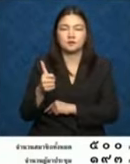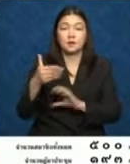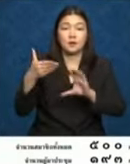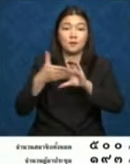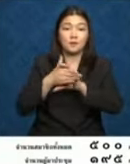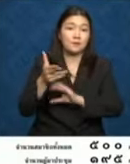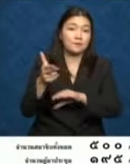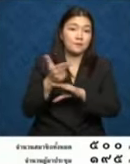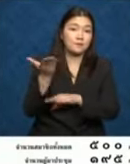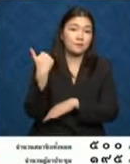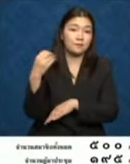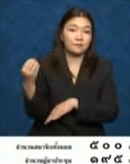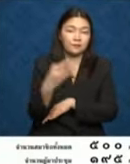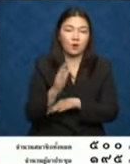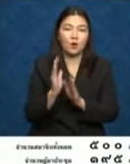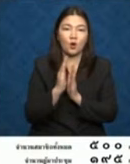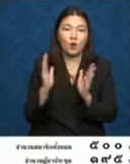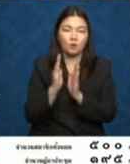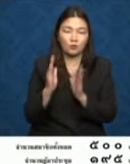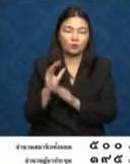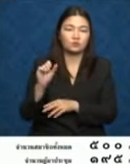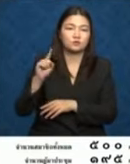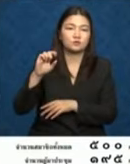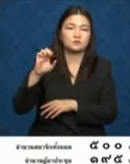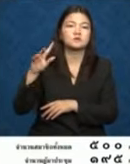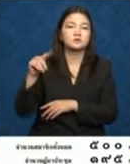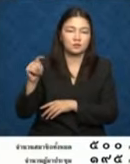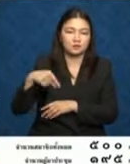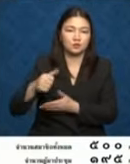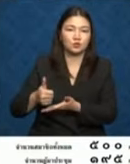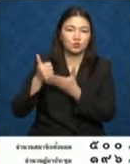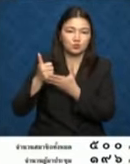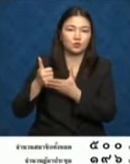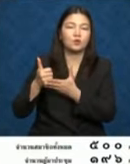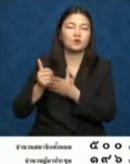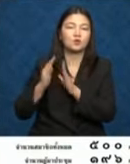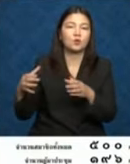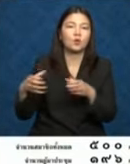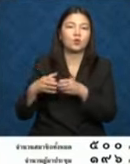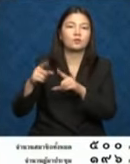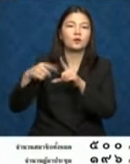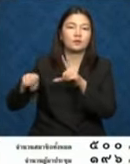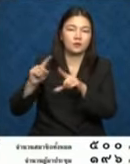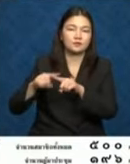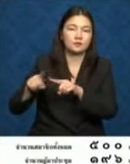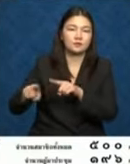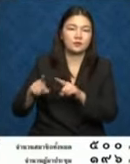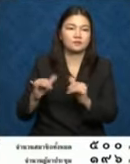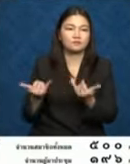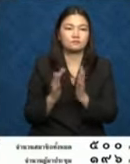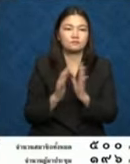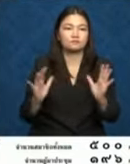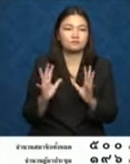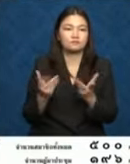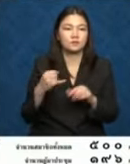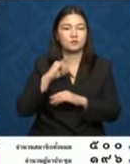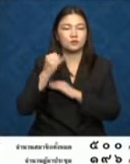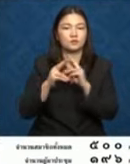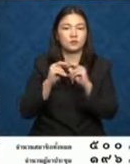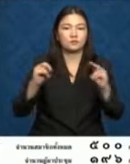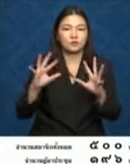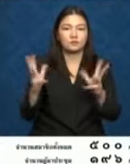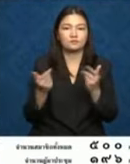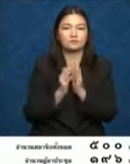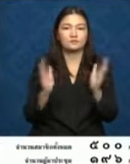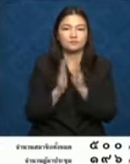ศน์เมื่อสักครู่นี้นะครับขอบคุณคุณสิทธิ์เมืองนนท์ก้าวหน้าไปด้วยกันก้าวไกลไปกับเรานะครับผมทนายวัยคุณากรมานาทีไรคนบางใหญ่จังหวัดนนทบุรีพรรคก้าว